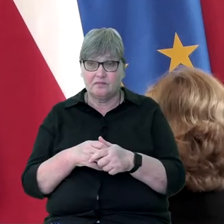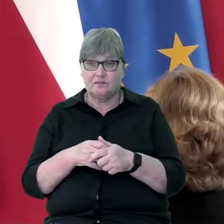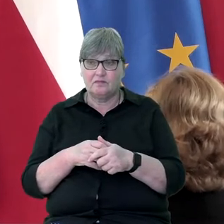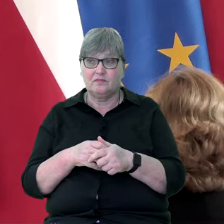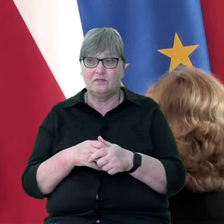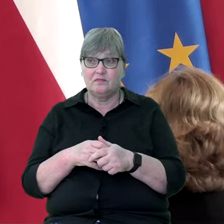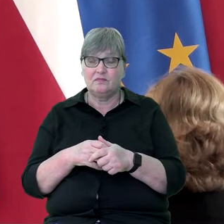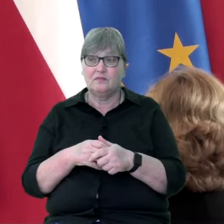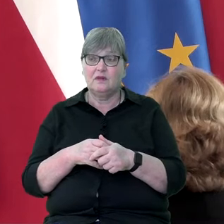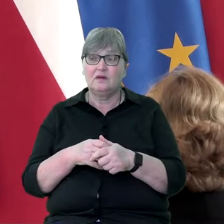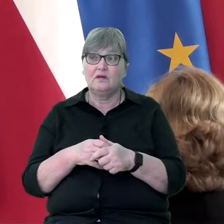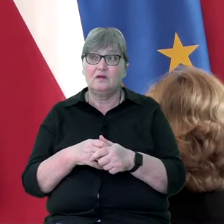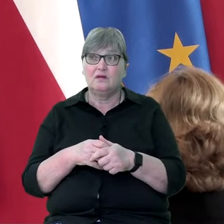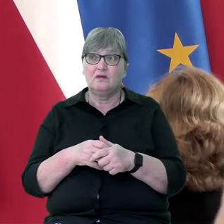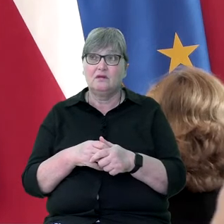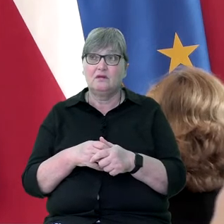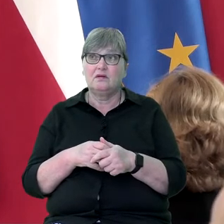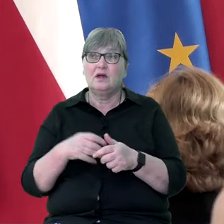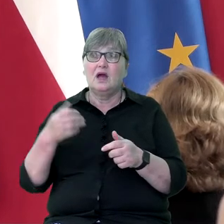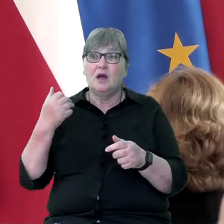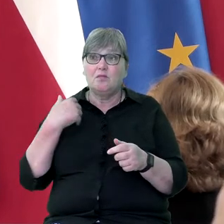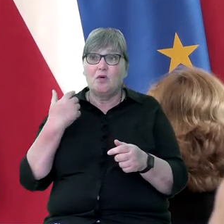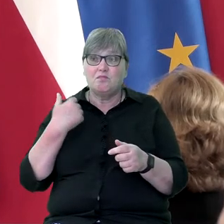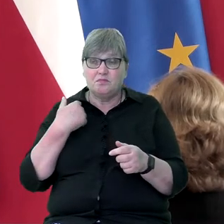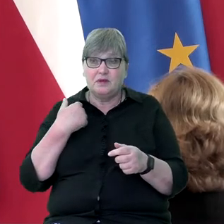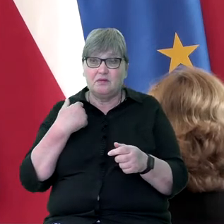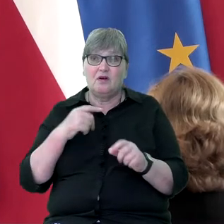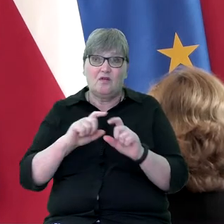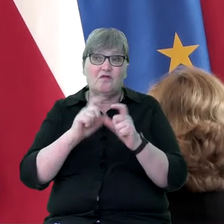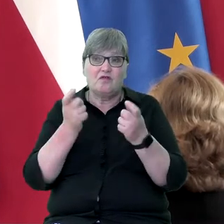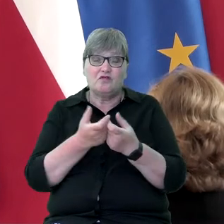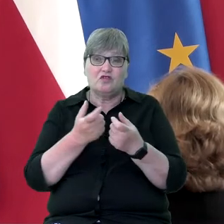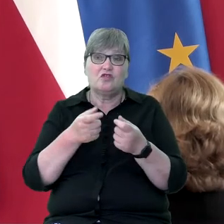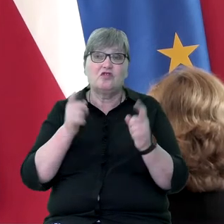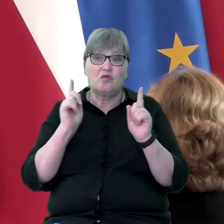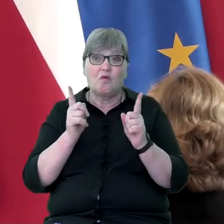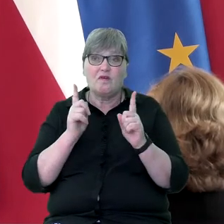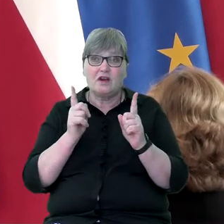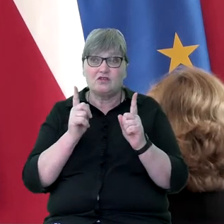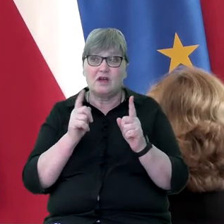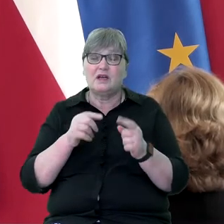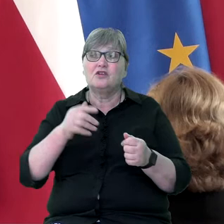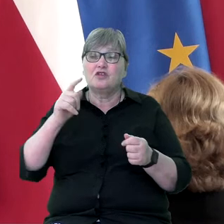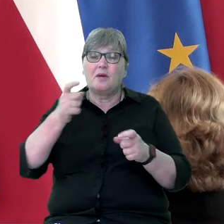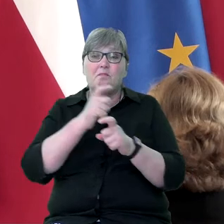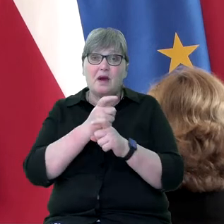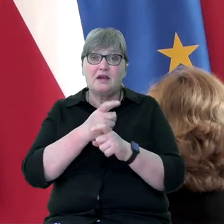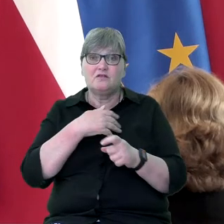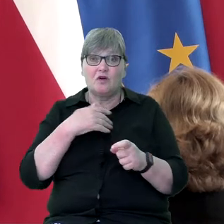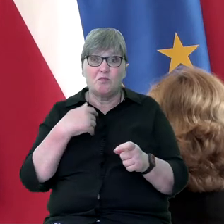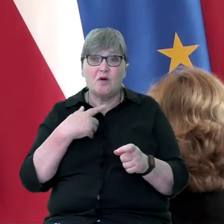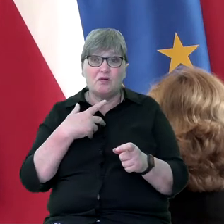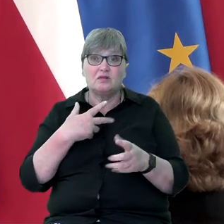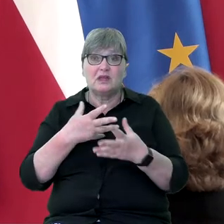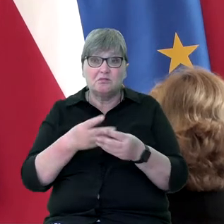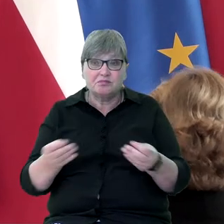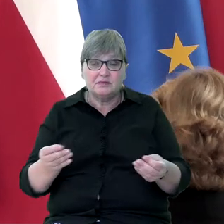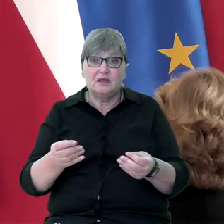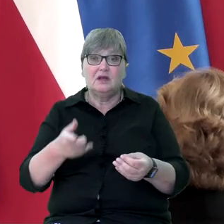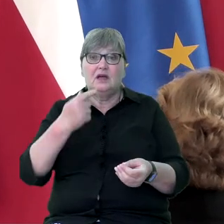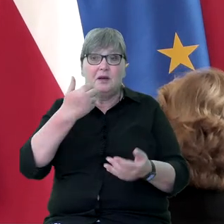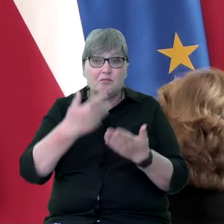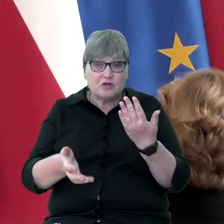i prawa, no to panowała powszechna teza, że państwo polskie upadło dlatego, że po prostu nie zdołało wytworzyć